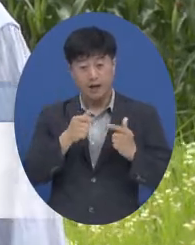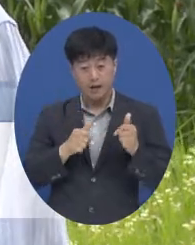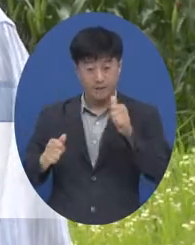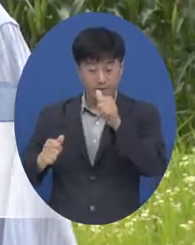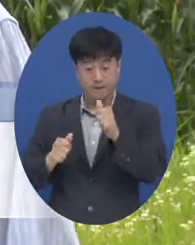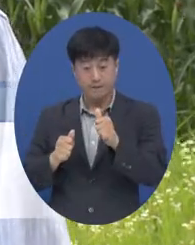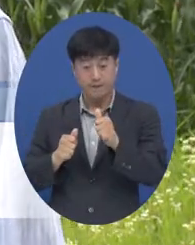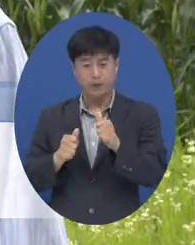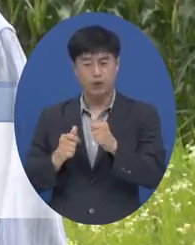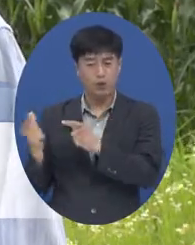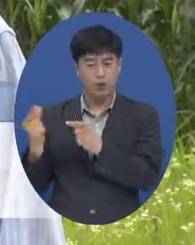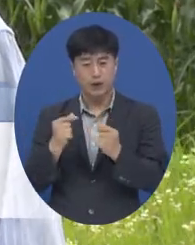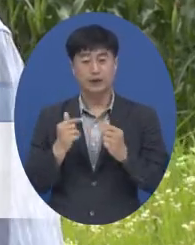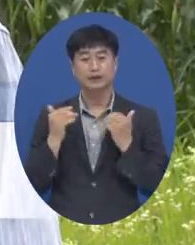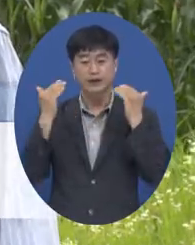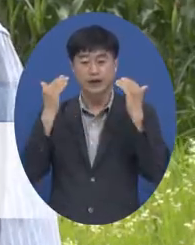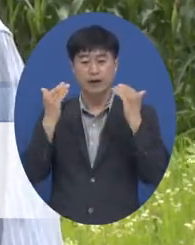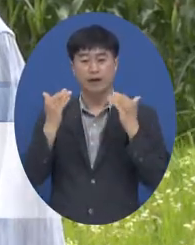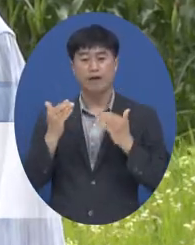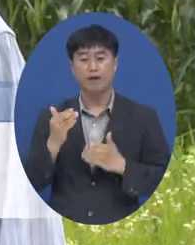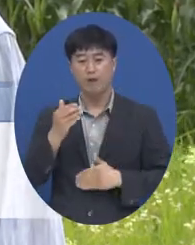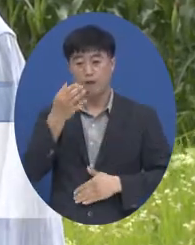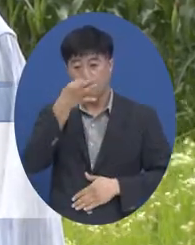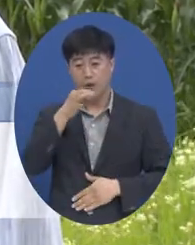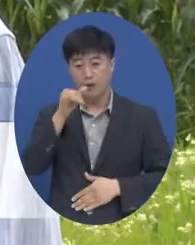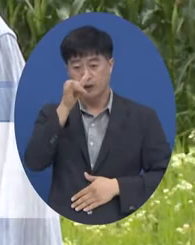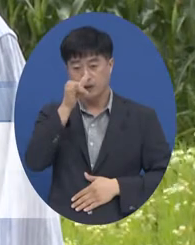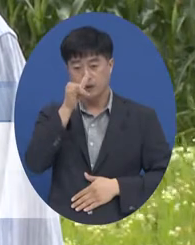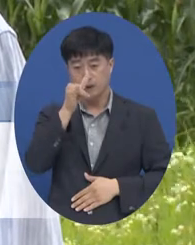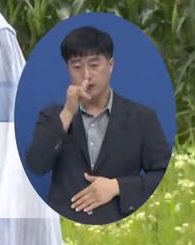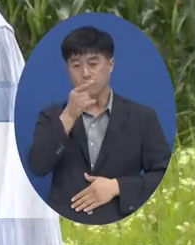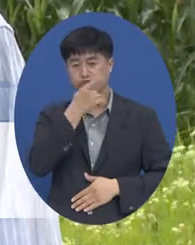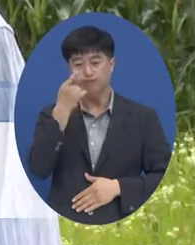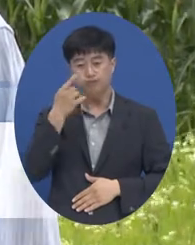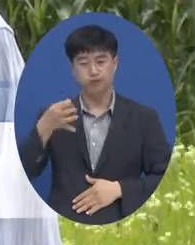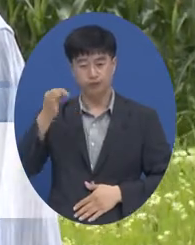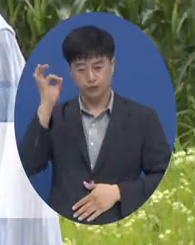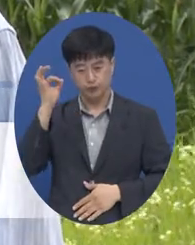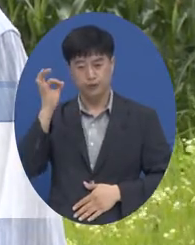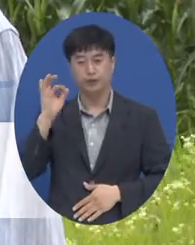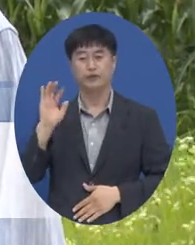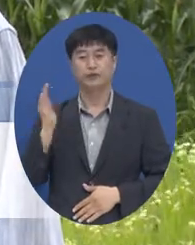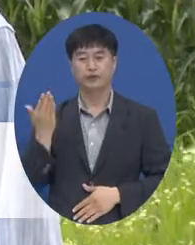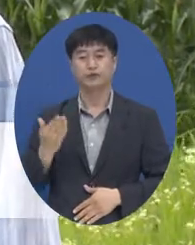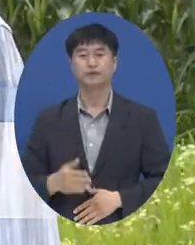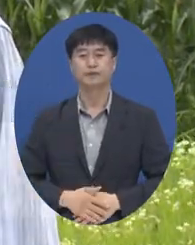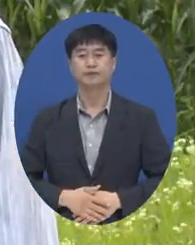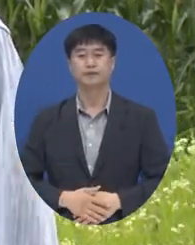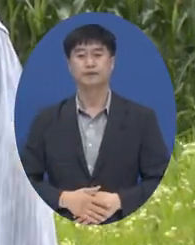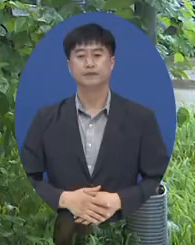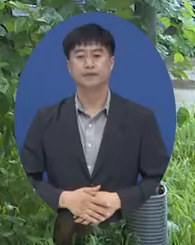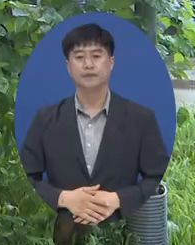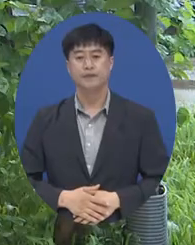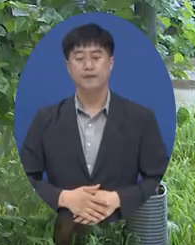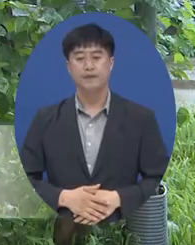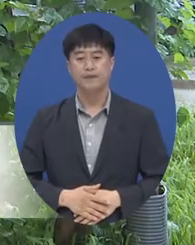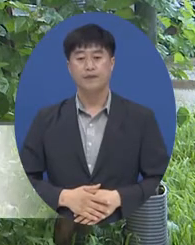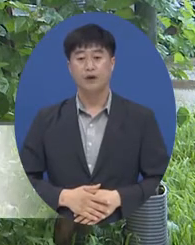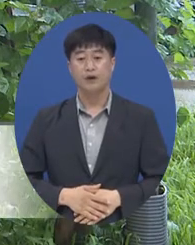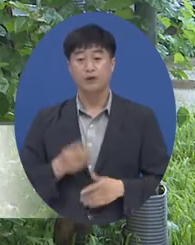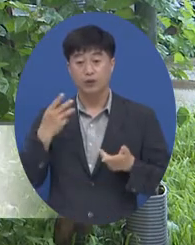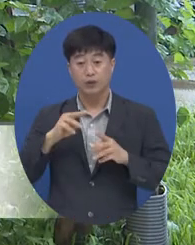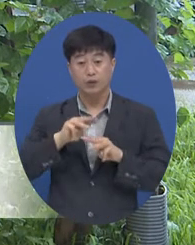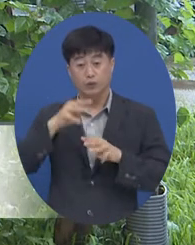같이 따라잡아서 똑같이 이렇게 자란다는 거. 그것이 엄청나게 효과가 있다라는 거를 입증하는 거거든요, 그게.